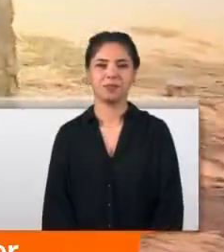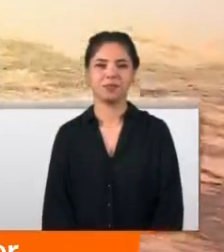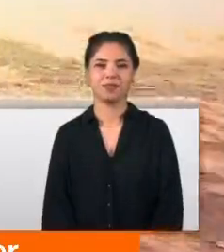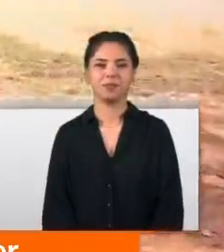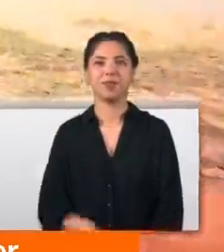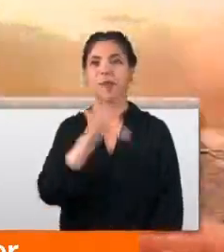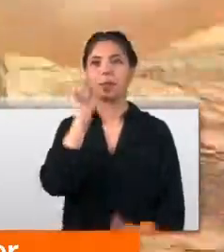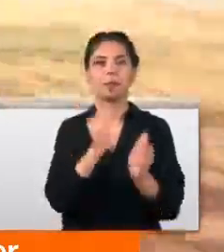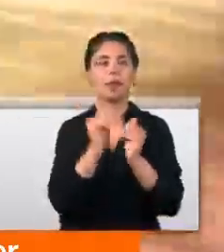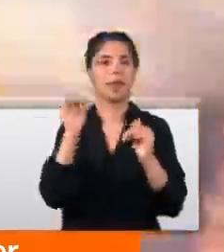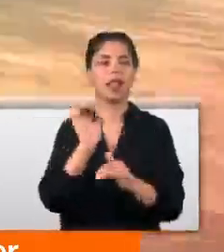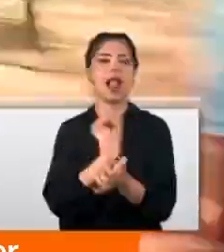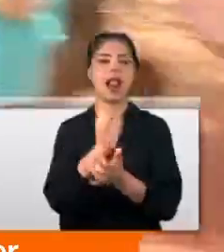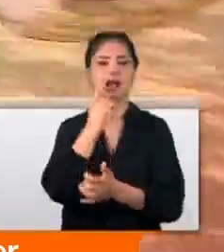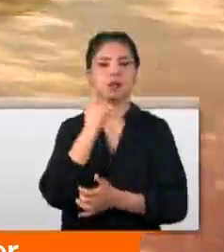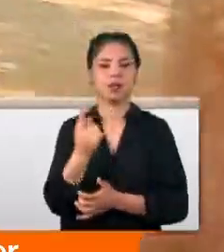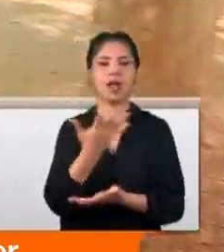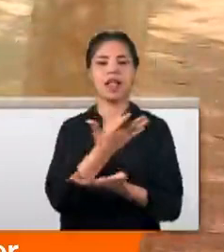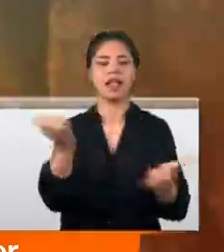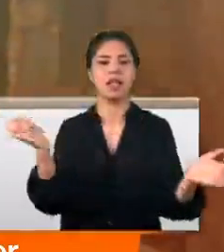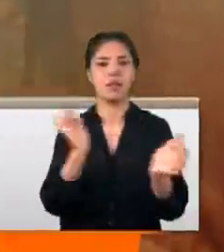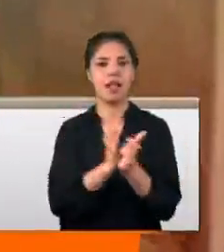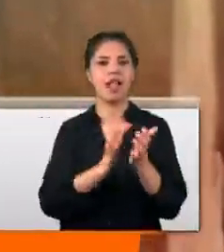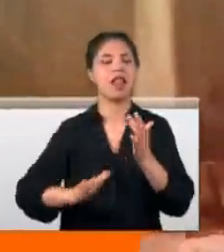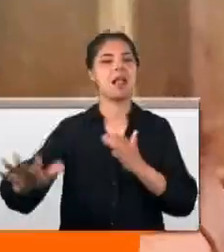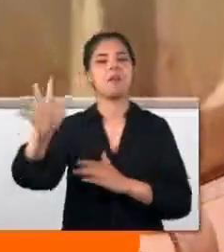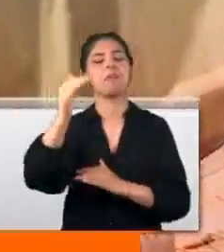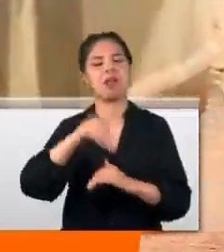Kimle geldik? Ailemle geldik. Kalabalık bir aile, herkes burada.